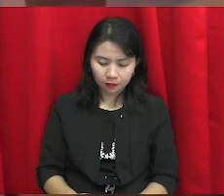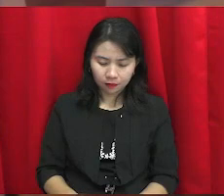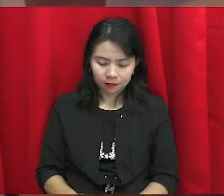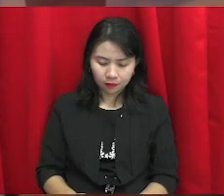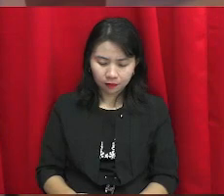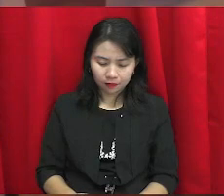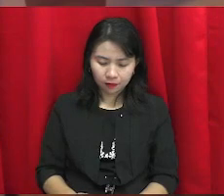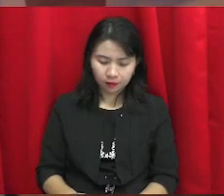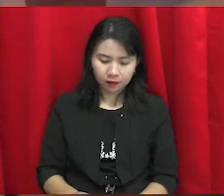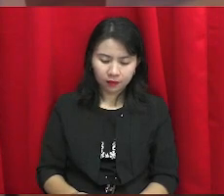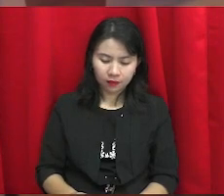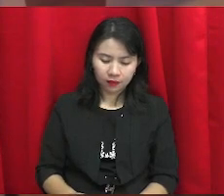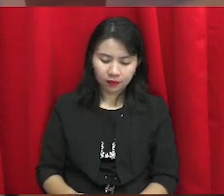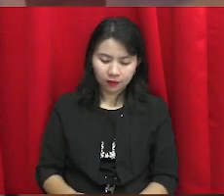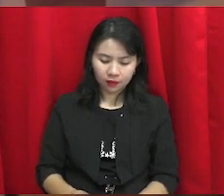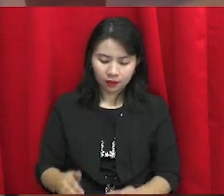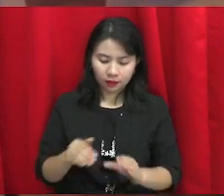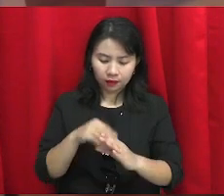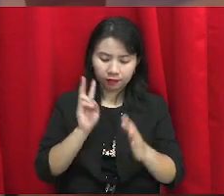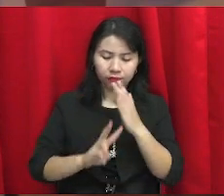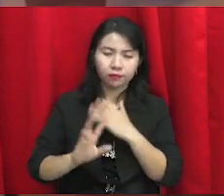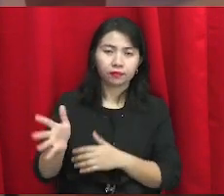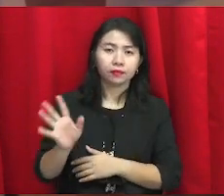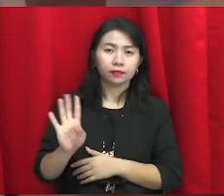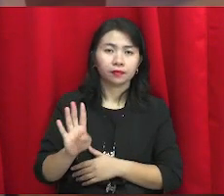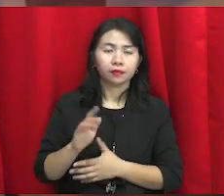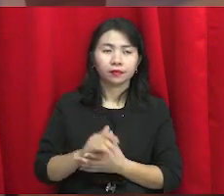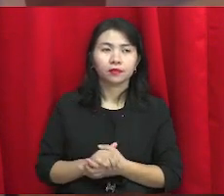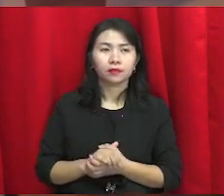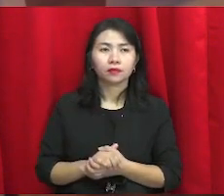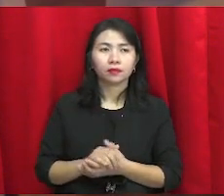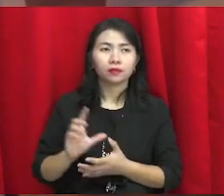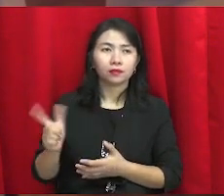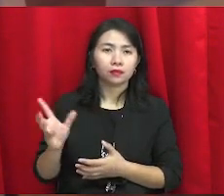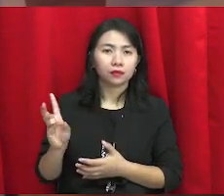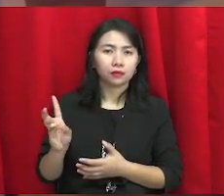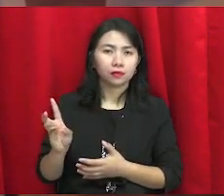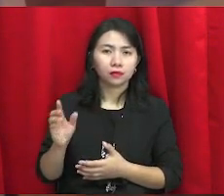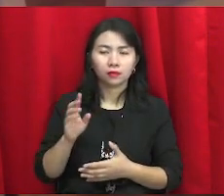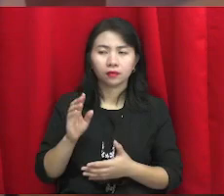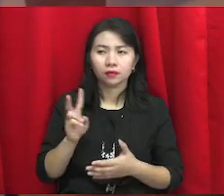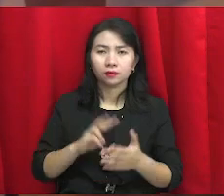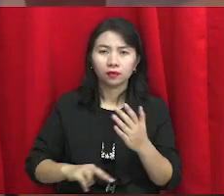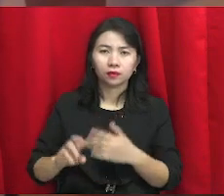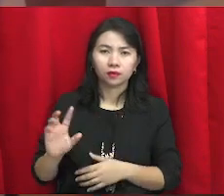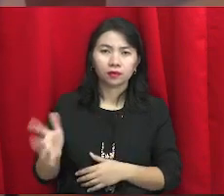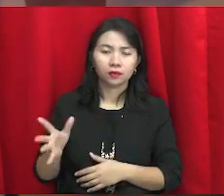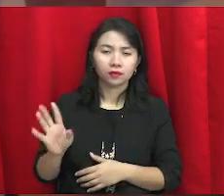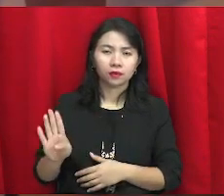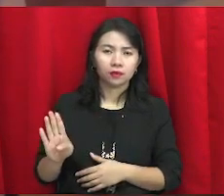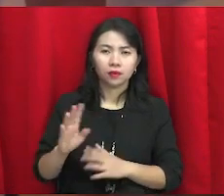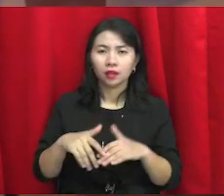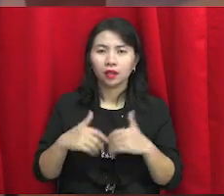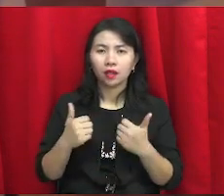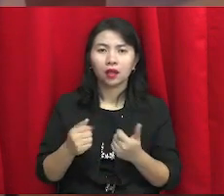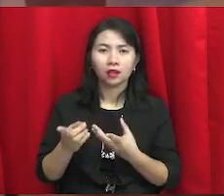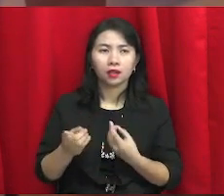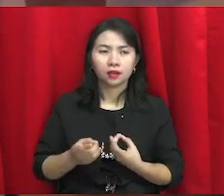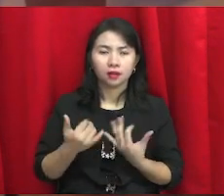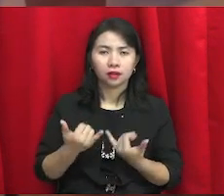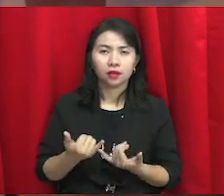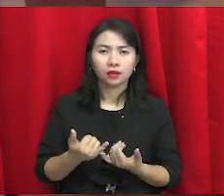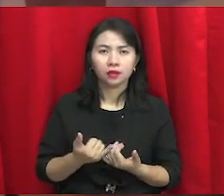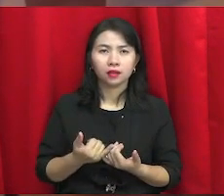sa verse number 54. Sabi dito 26 verse number 54. But how then shall the scriptures be